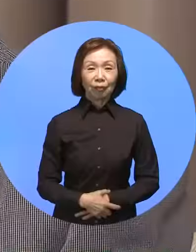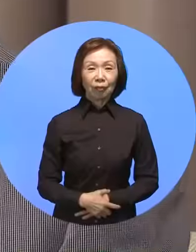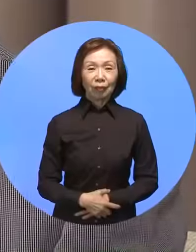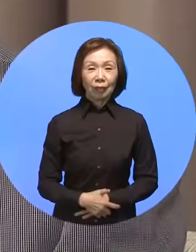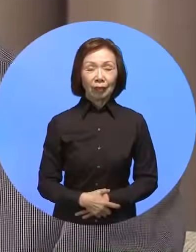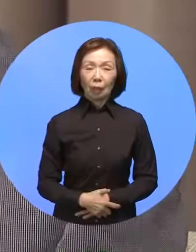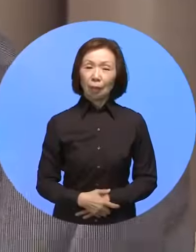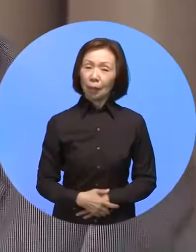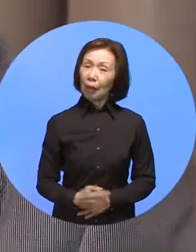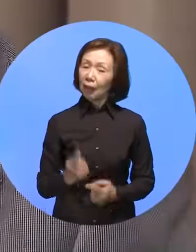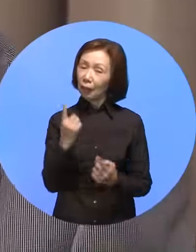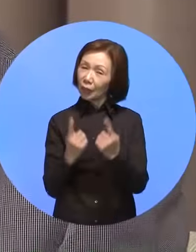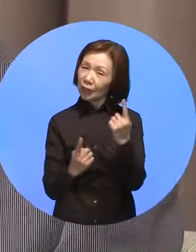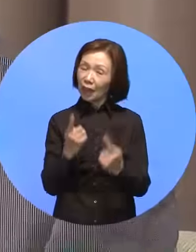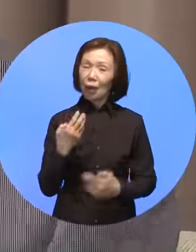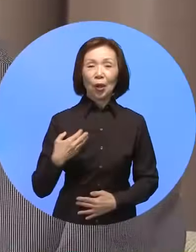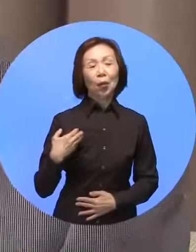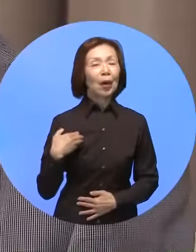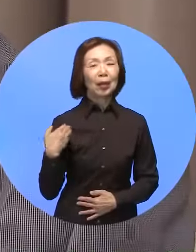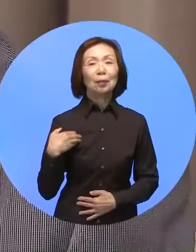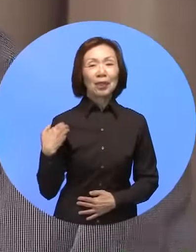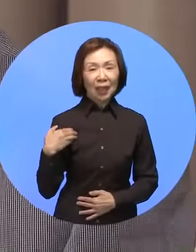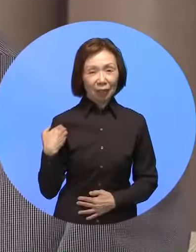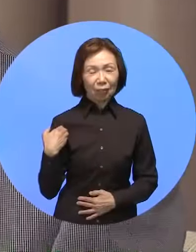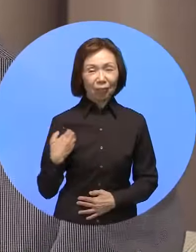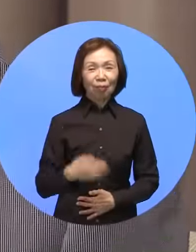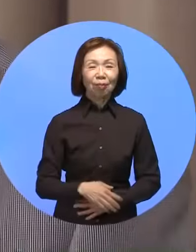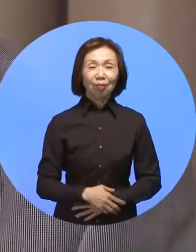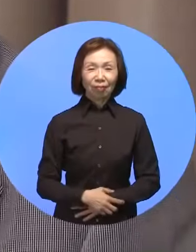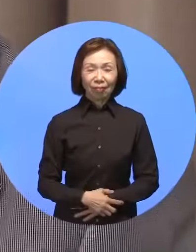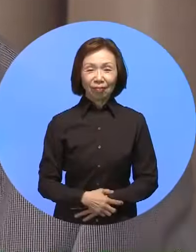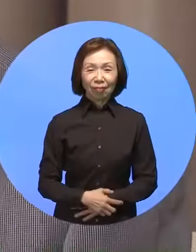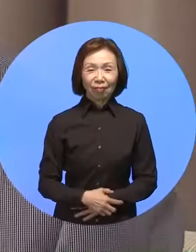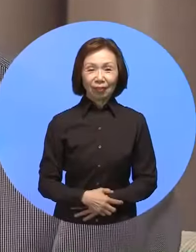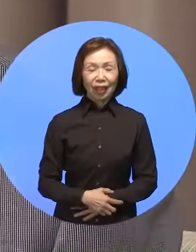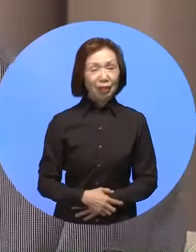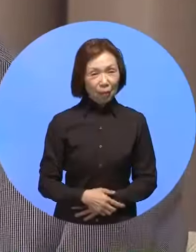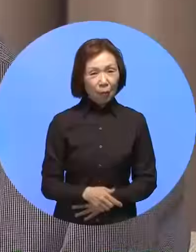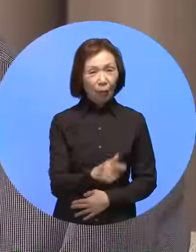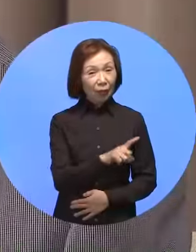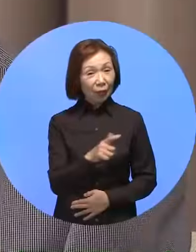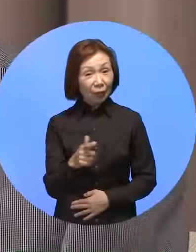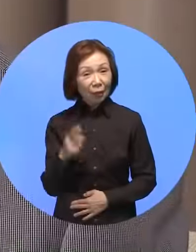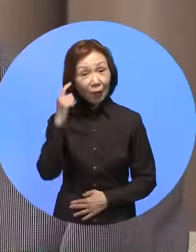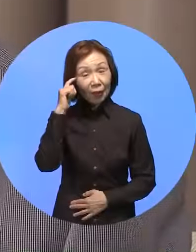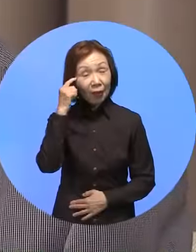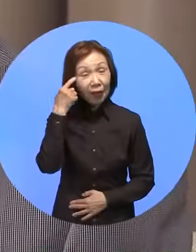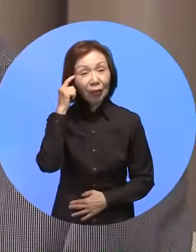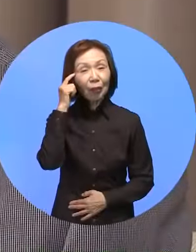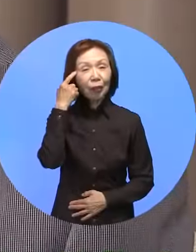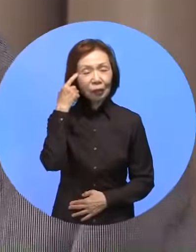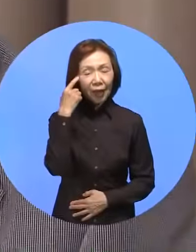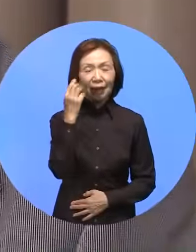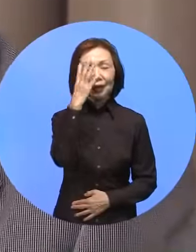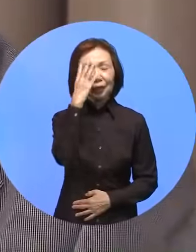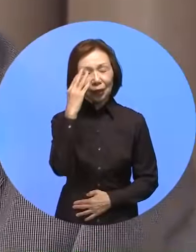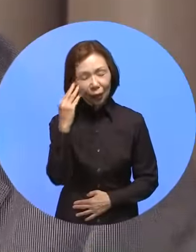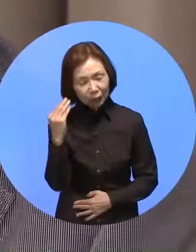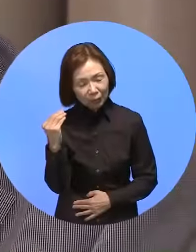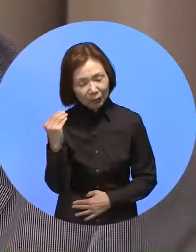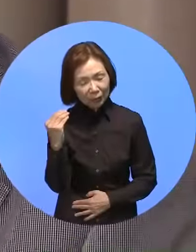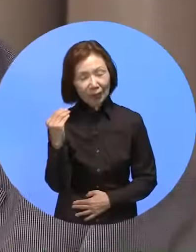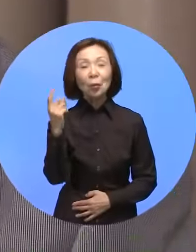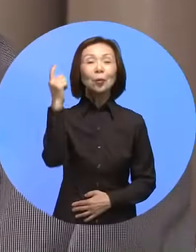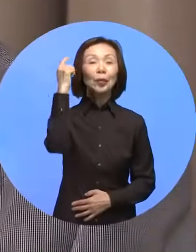あ交通付け方入っでもそれはあの服なんて着4台有に書いてい